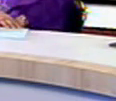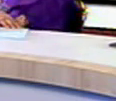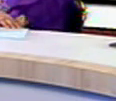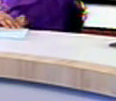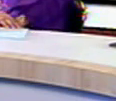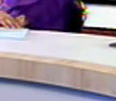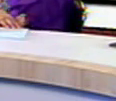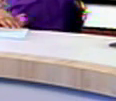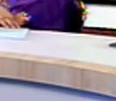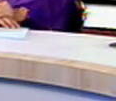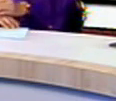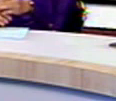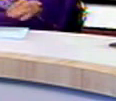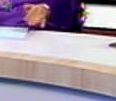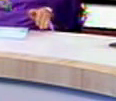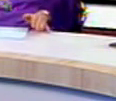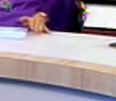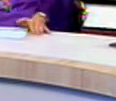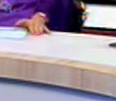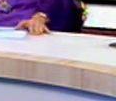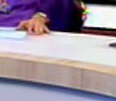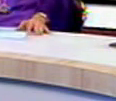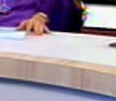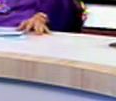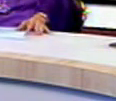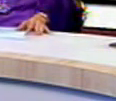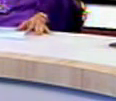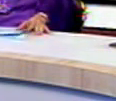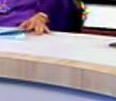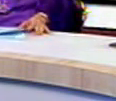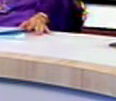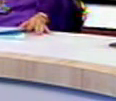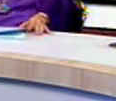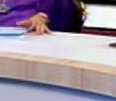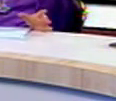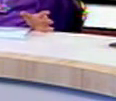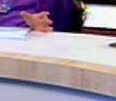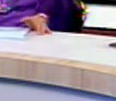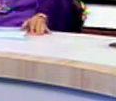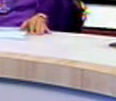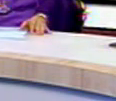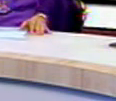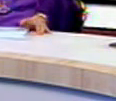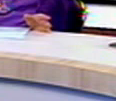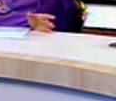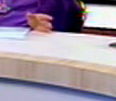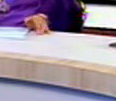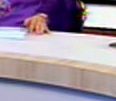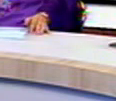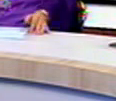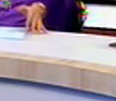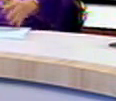Malaysia book of rec 12 murid sekolah di parlimen kota tinggi pengerang dan menghasilkan KAD itu diasi